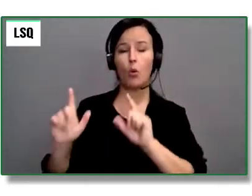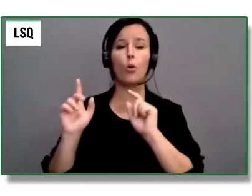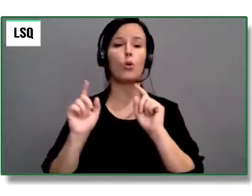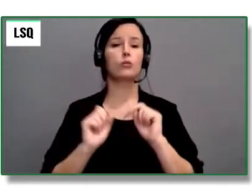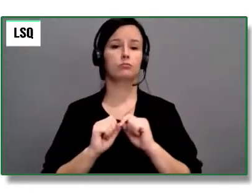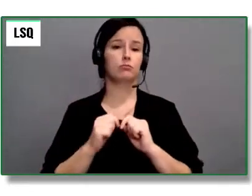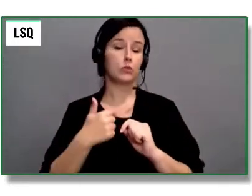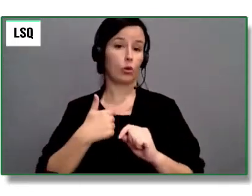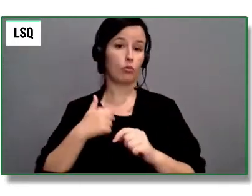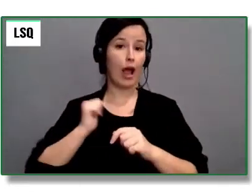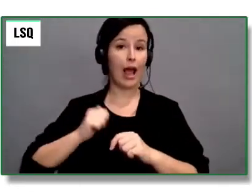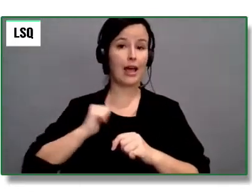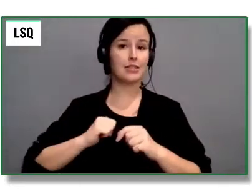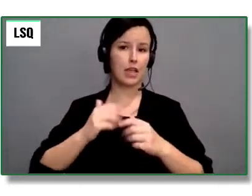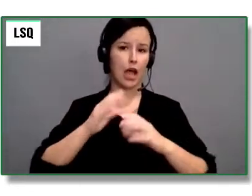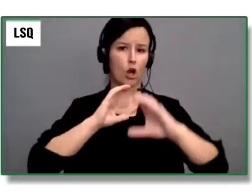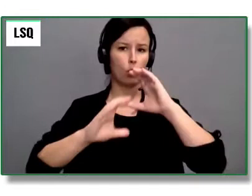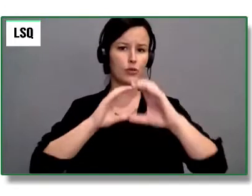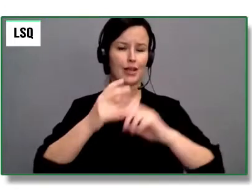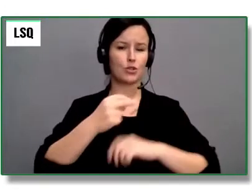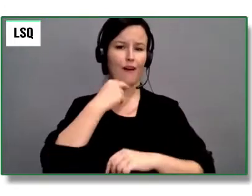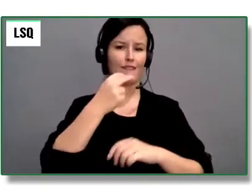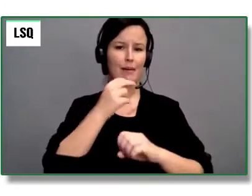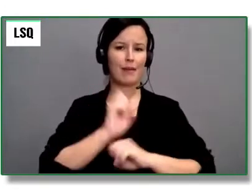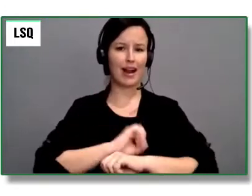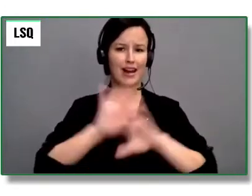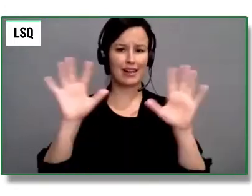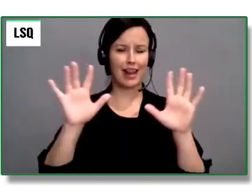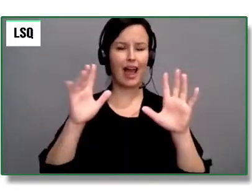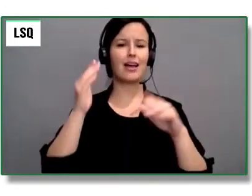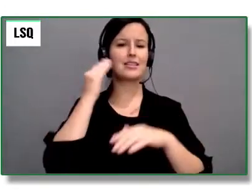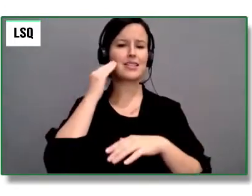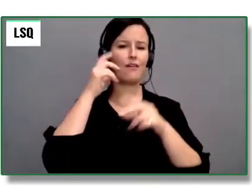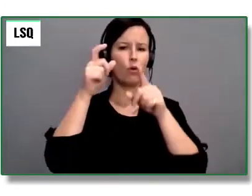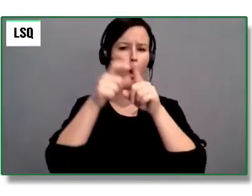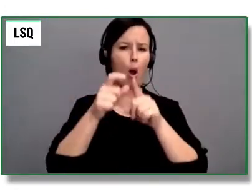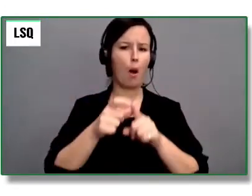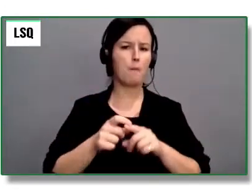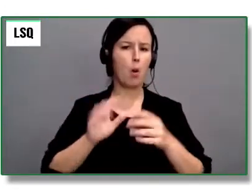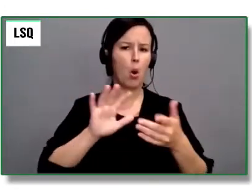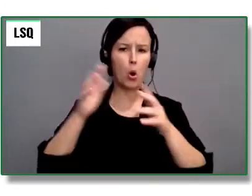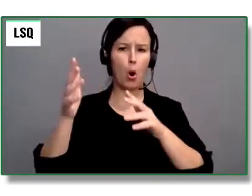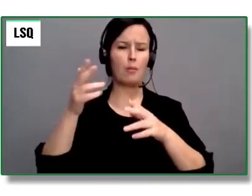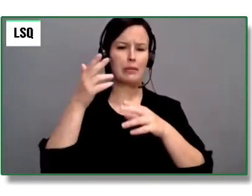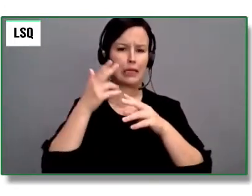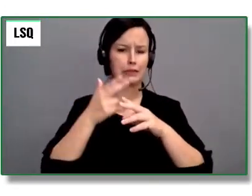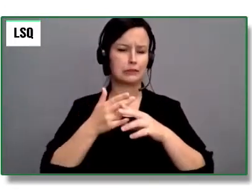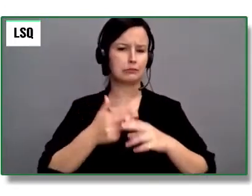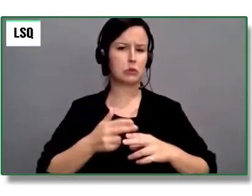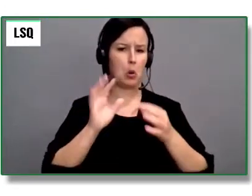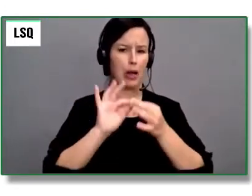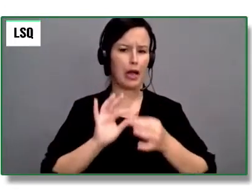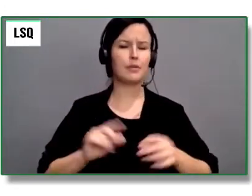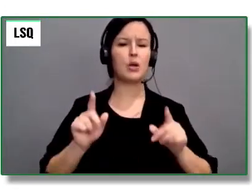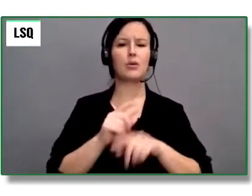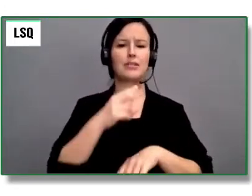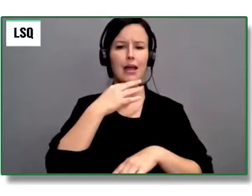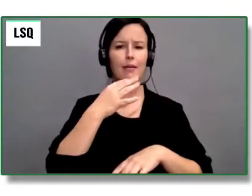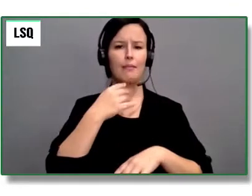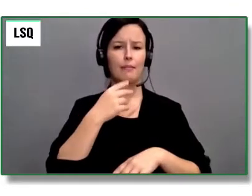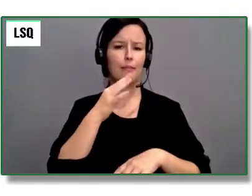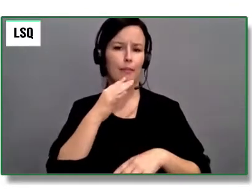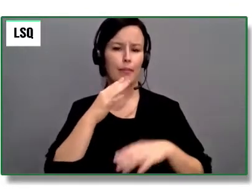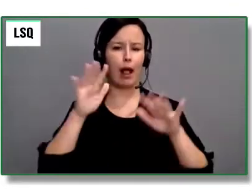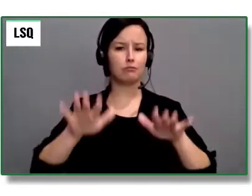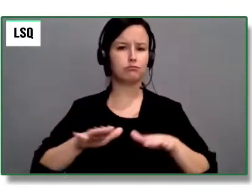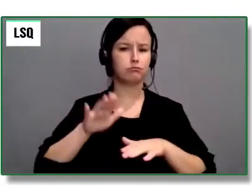essayer d'utiliser une communication verbale claire, de définir les termes compliqués, ne pas parler trop vite, bien sûr. Vous pouvez regarder à nouveau plus tard si